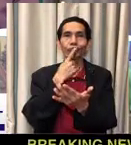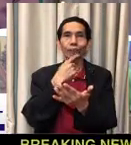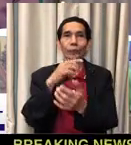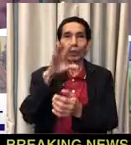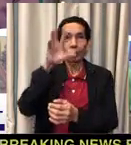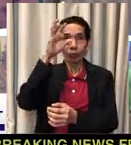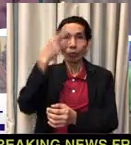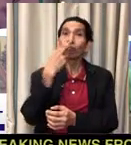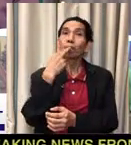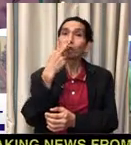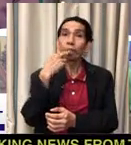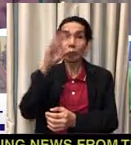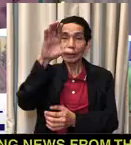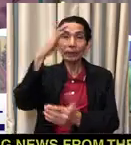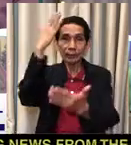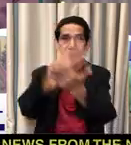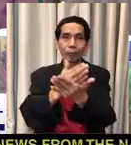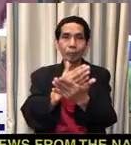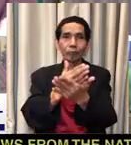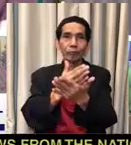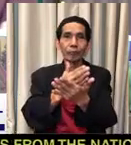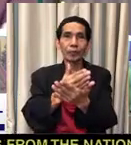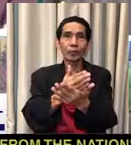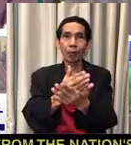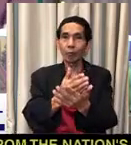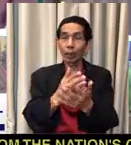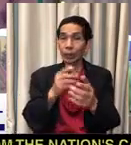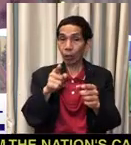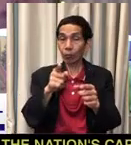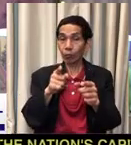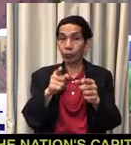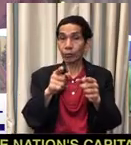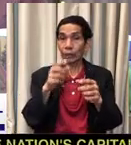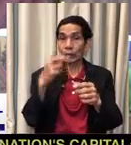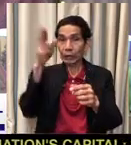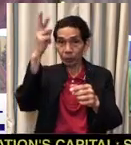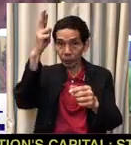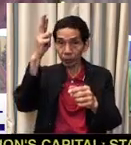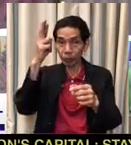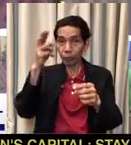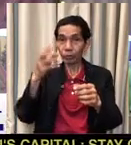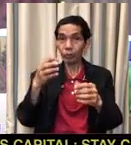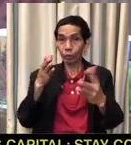Ang red, stop. Pag ginawa mong green, ang red.